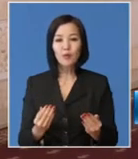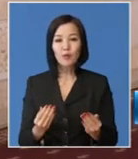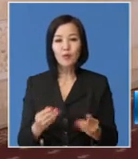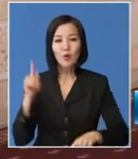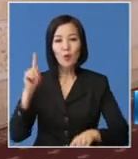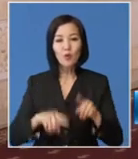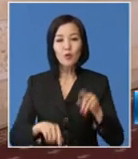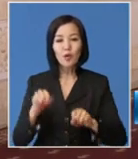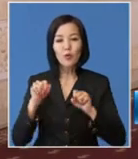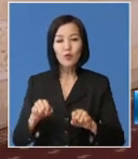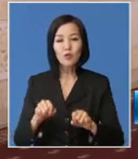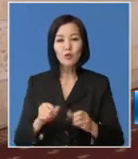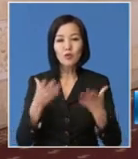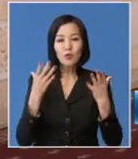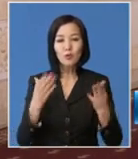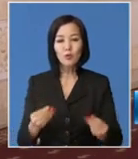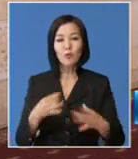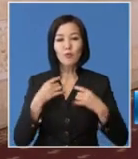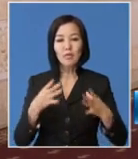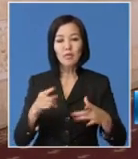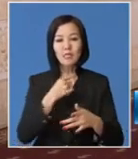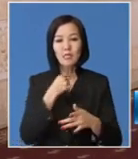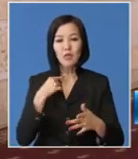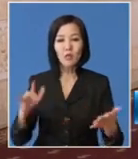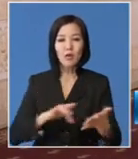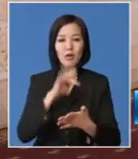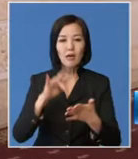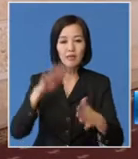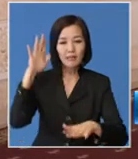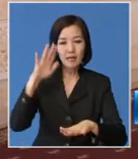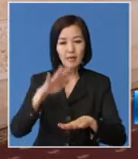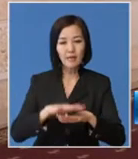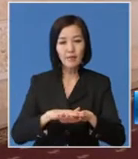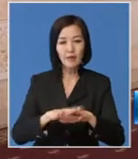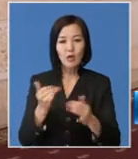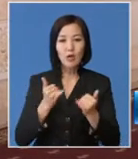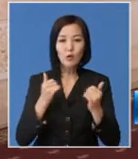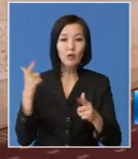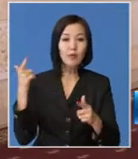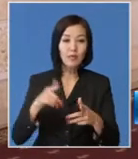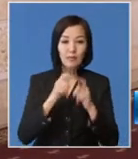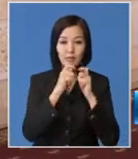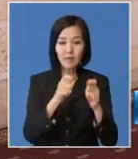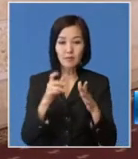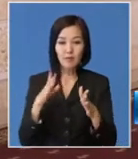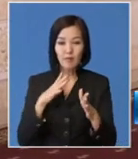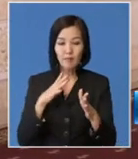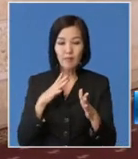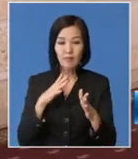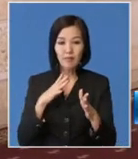отан қорғаушылар күніне орай Талдықорған қаласының әкімі құрмет грамотасымен марапаттап отыр. Бұл